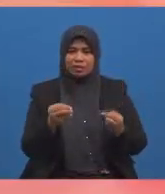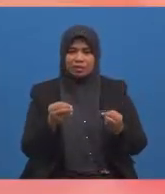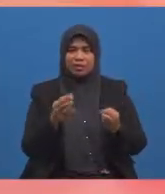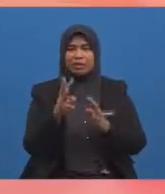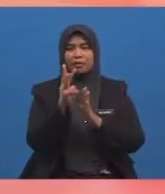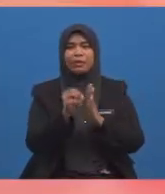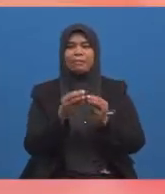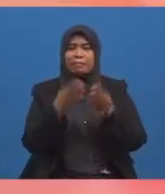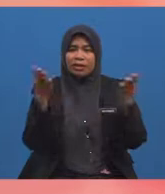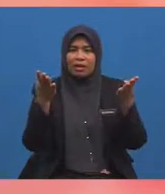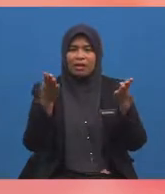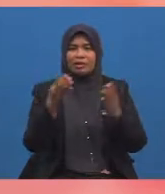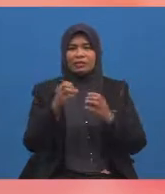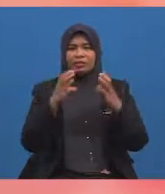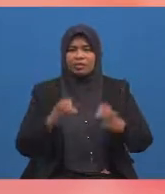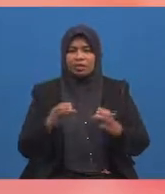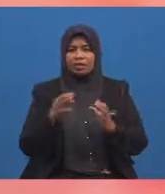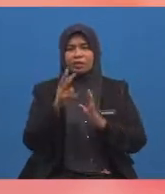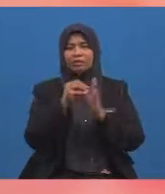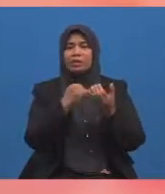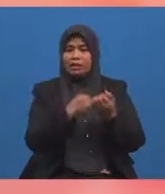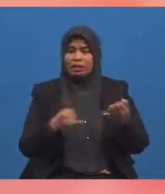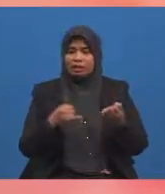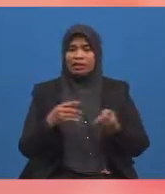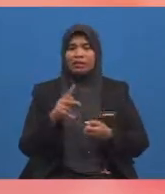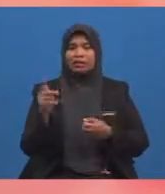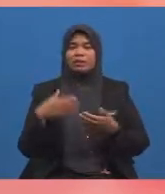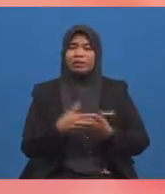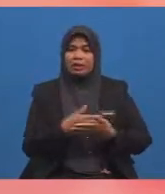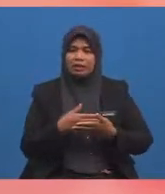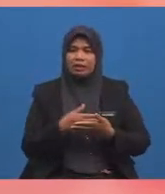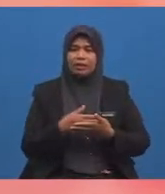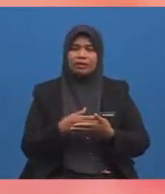manusia membiak secara melahirkan anak.